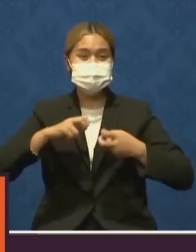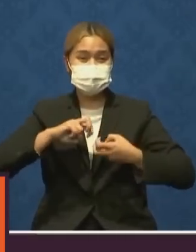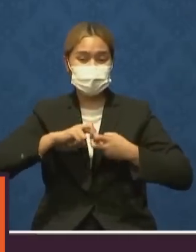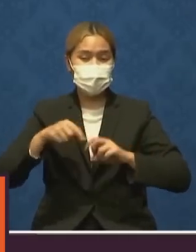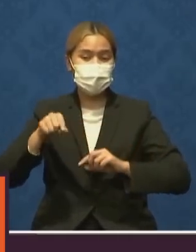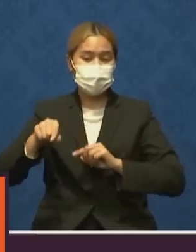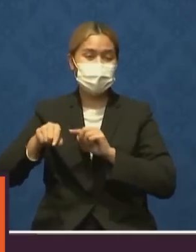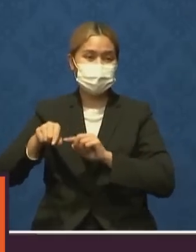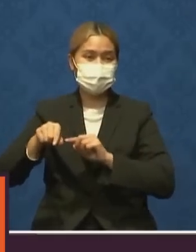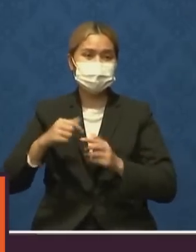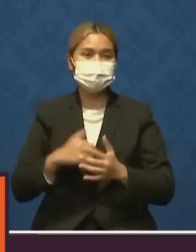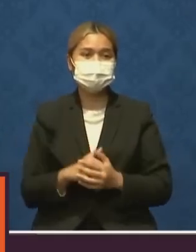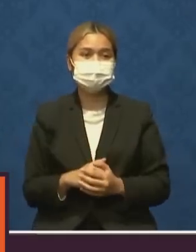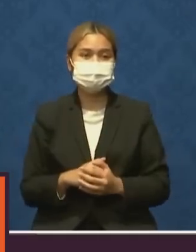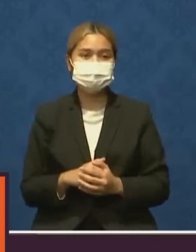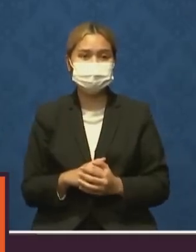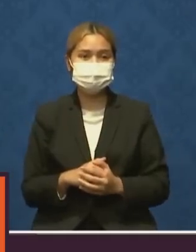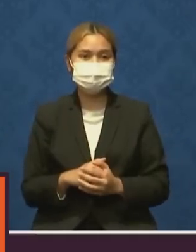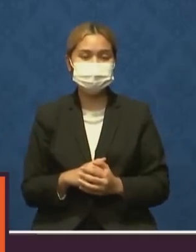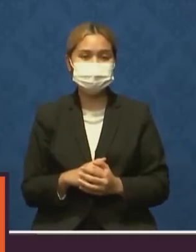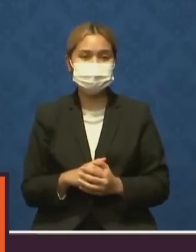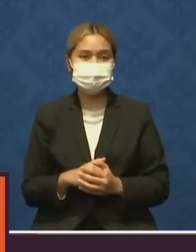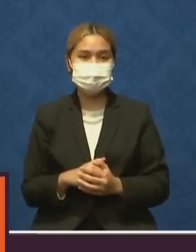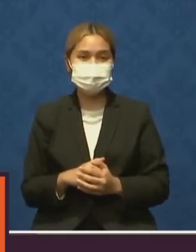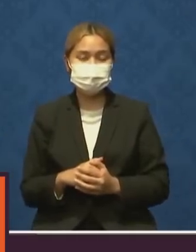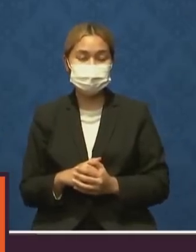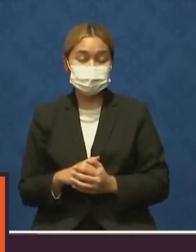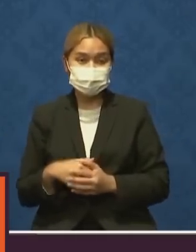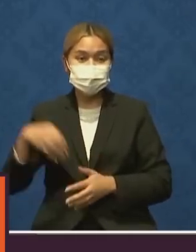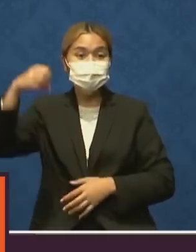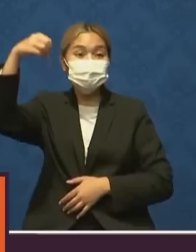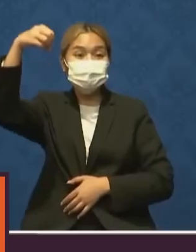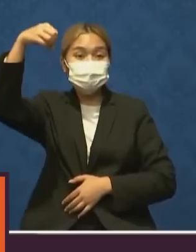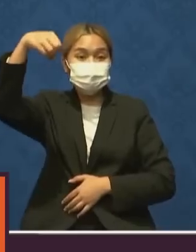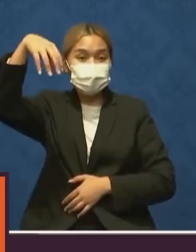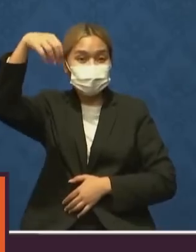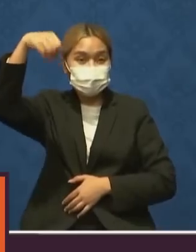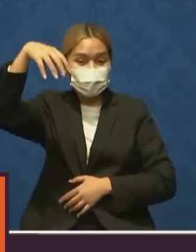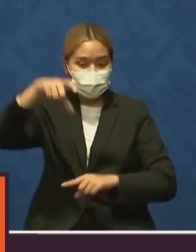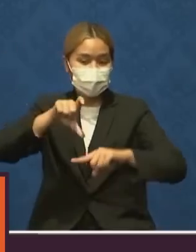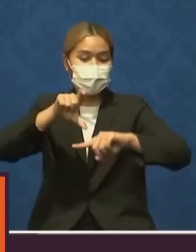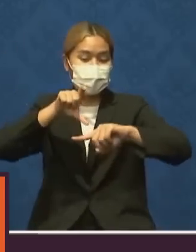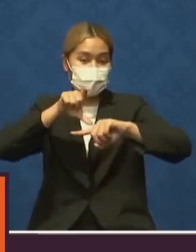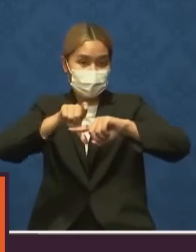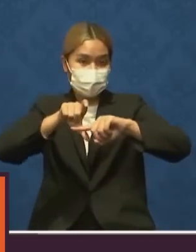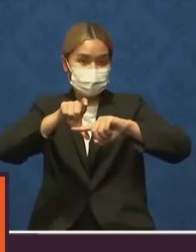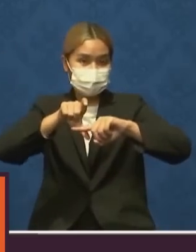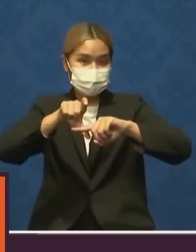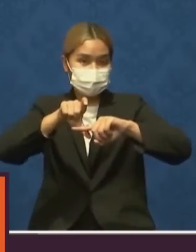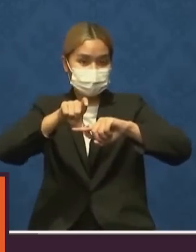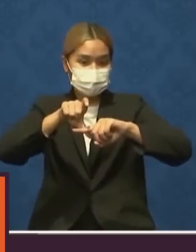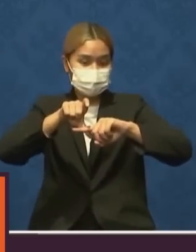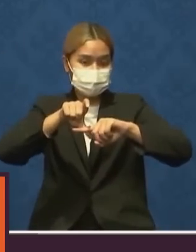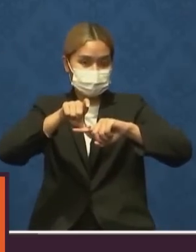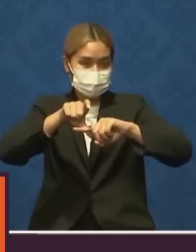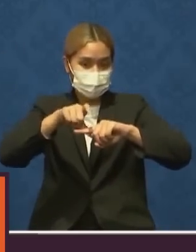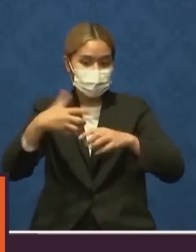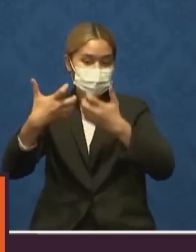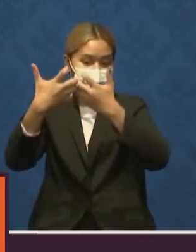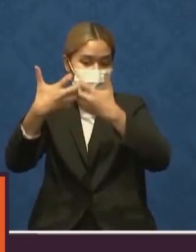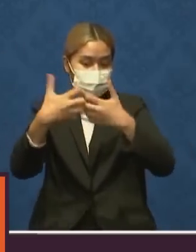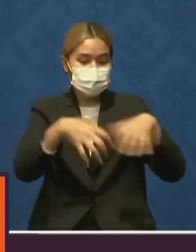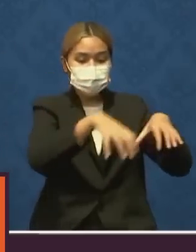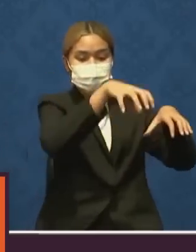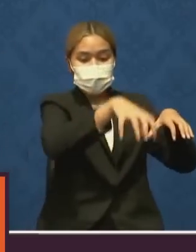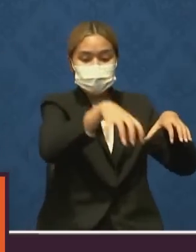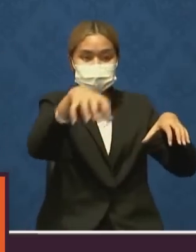กตเริจากวาเราเอากำลงกไฟ้าที่เกินจำเป็ มหารด้วยโรไฟฟ้า IPP และ SPP ที่ตอนนี้ม